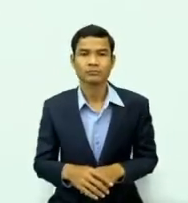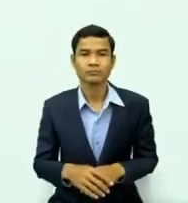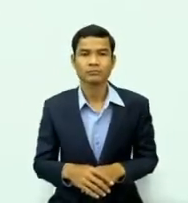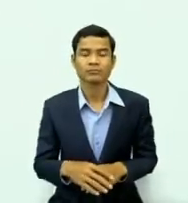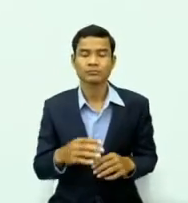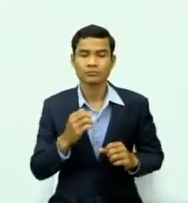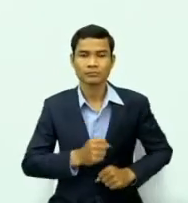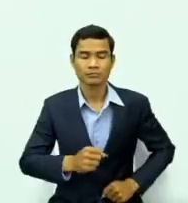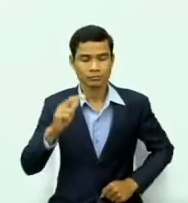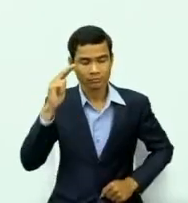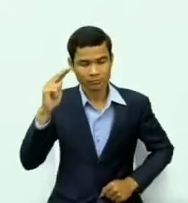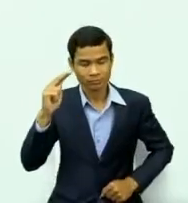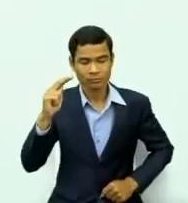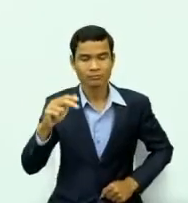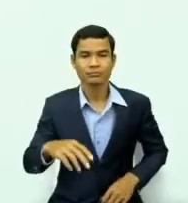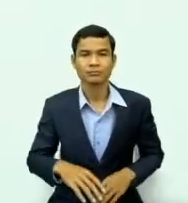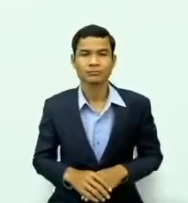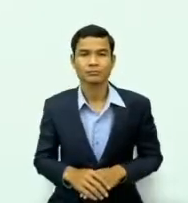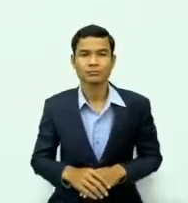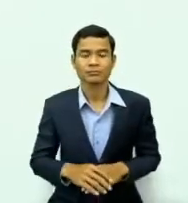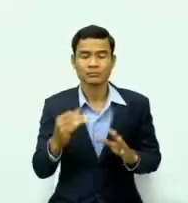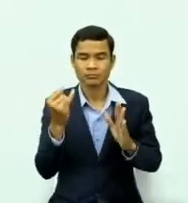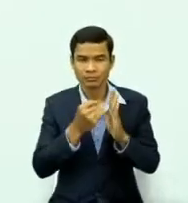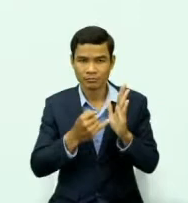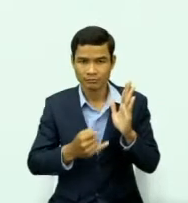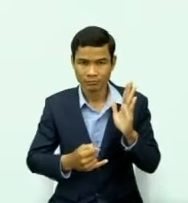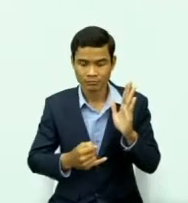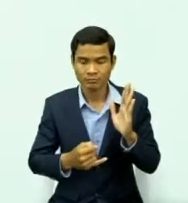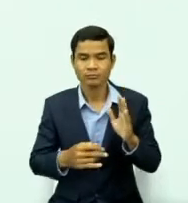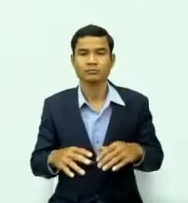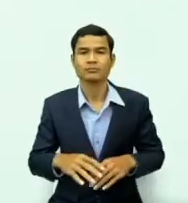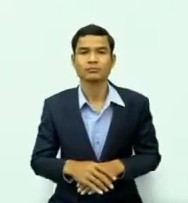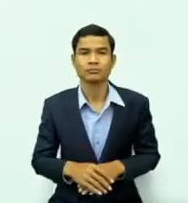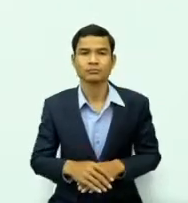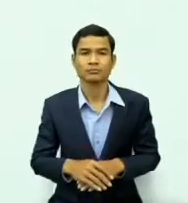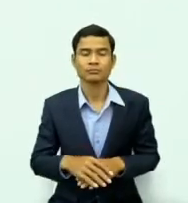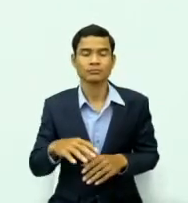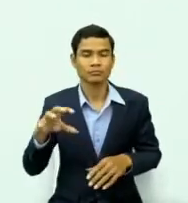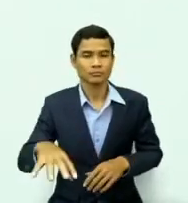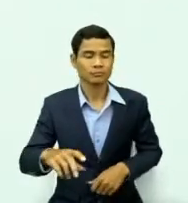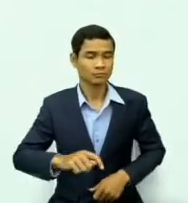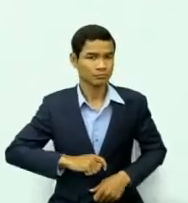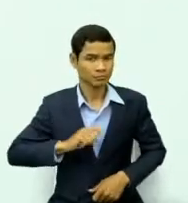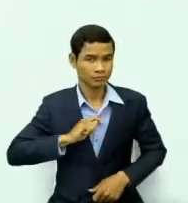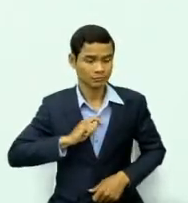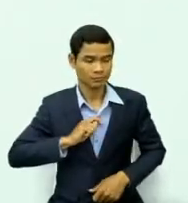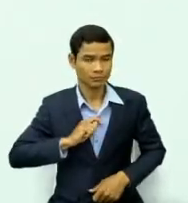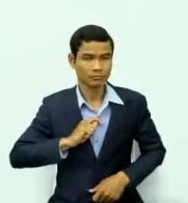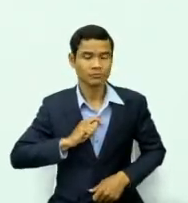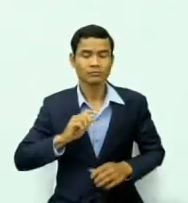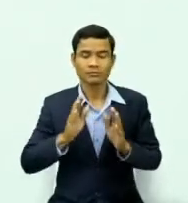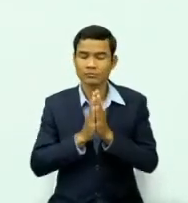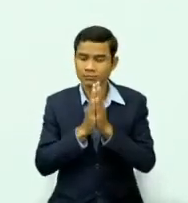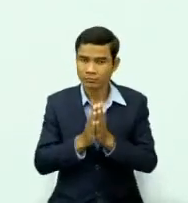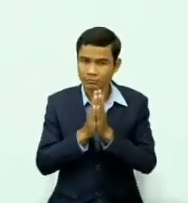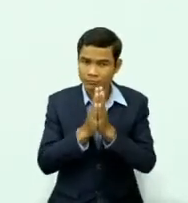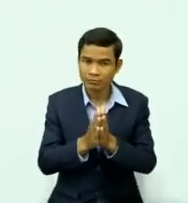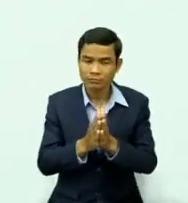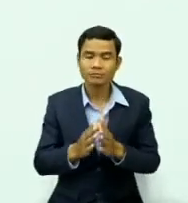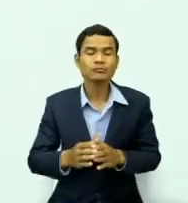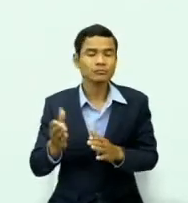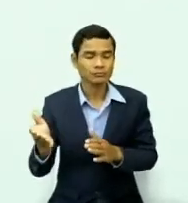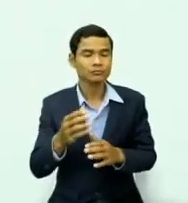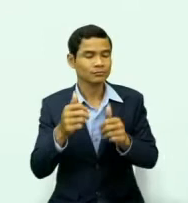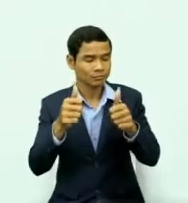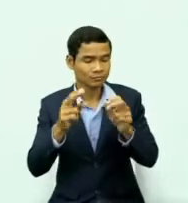Chô thịa. Công nụ. Lông nở phô mỉa.